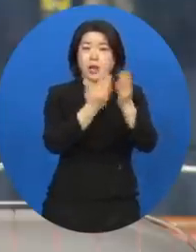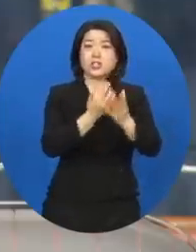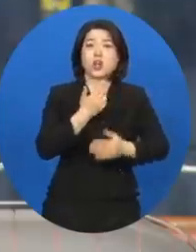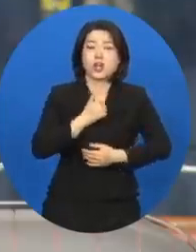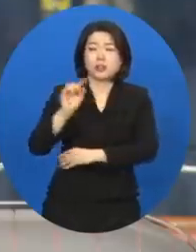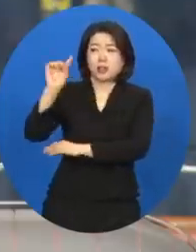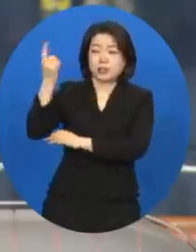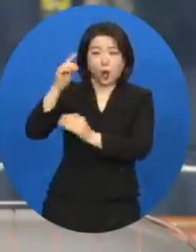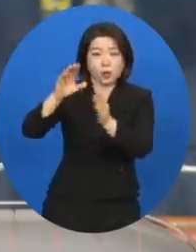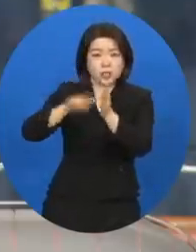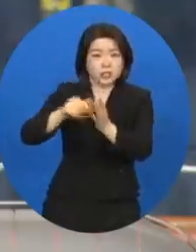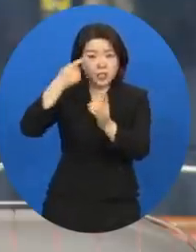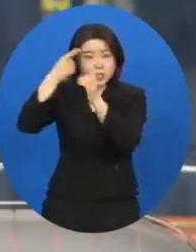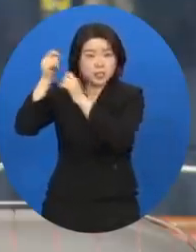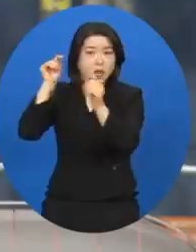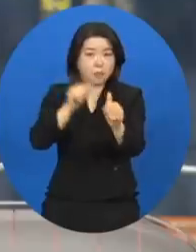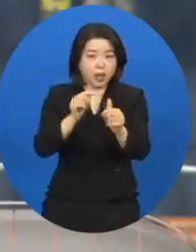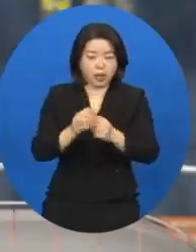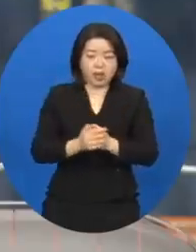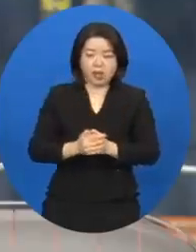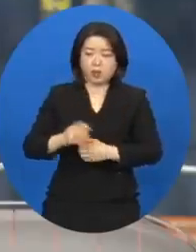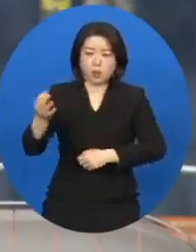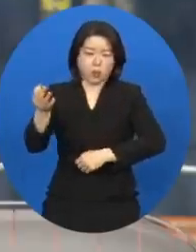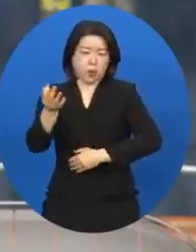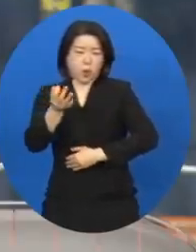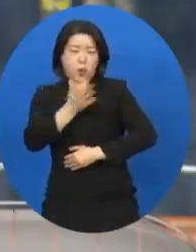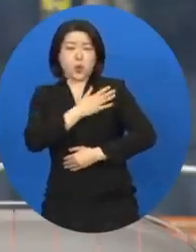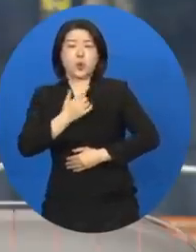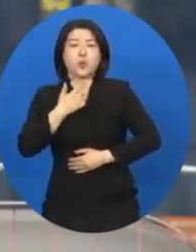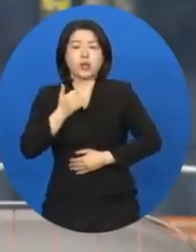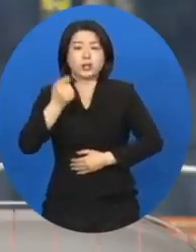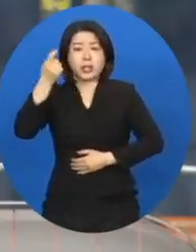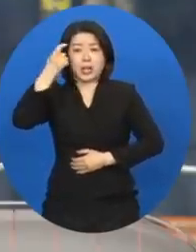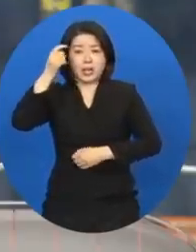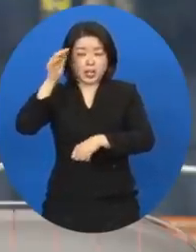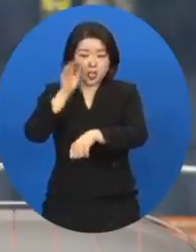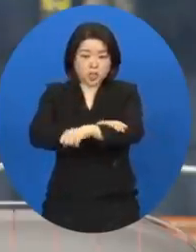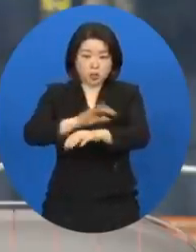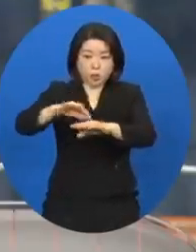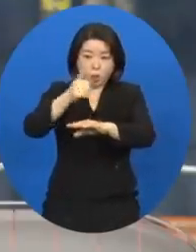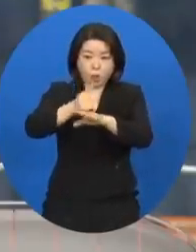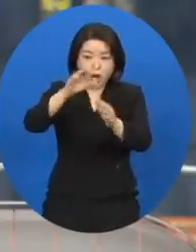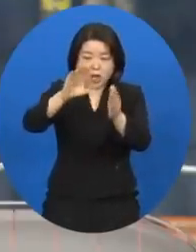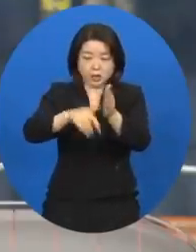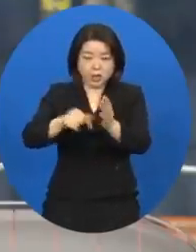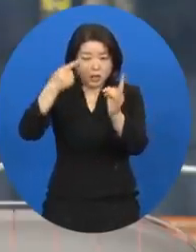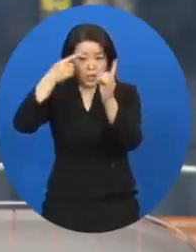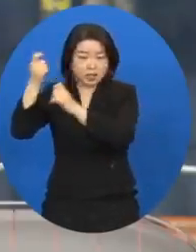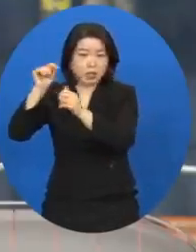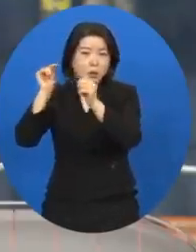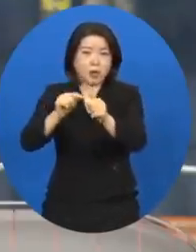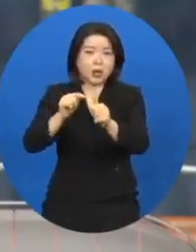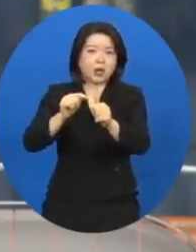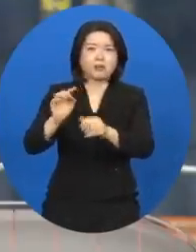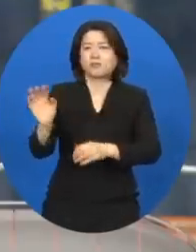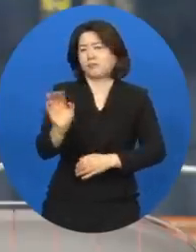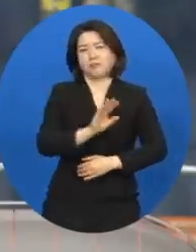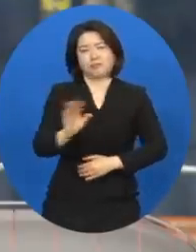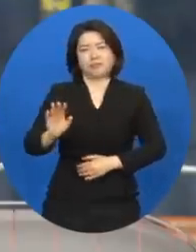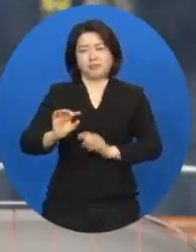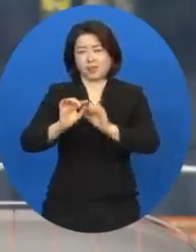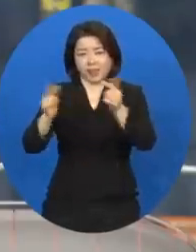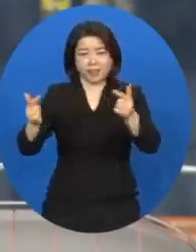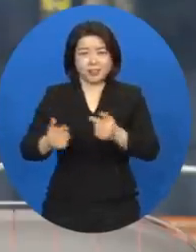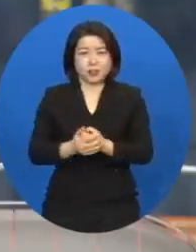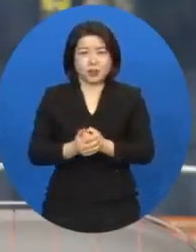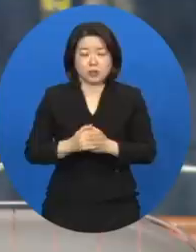시대를 기념하라, 가장 부유했던 솔로몬 시대를 기념하라 하지 않으셨어요. 이스라엘